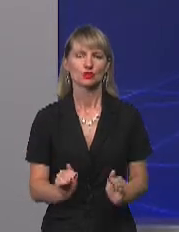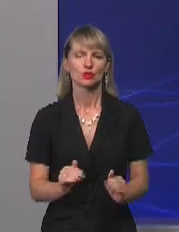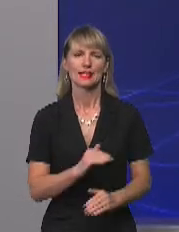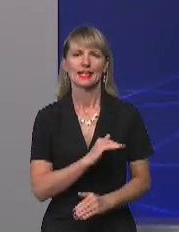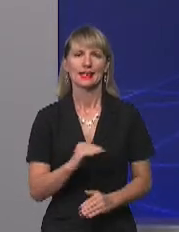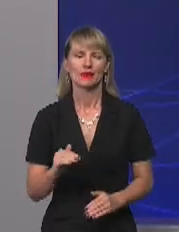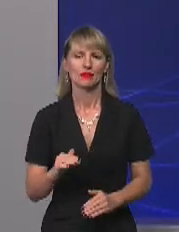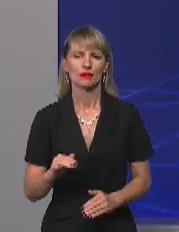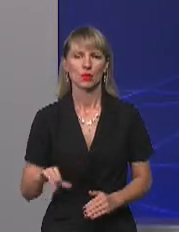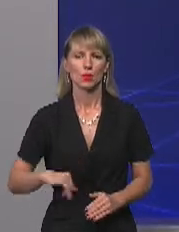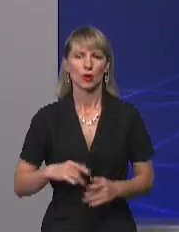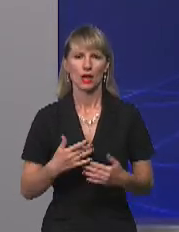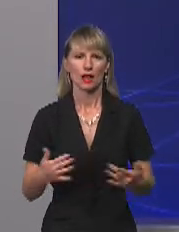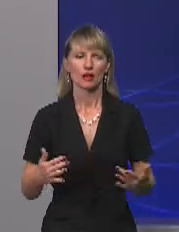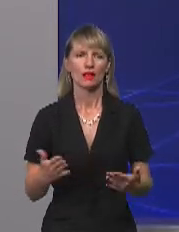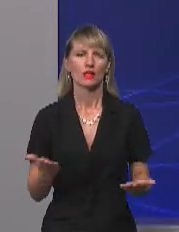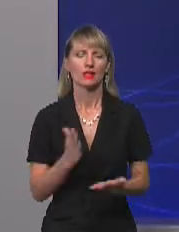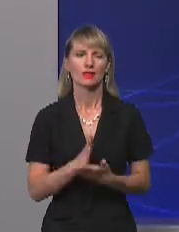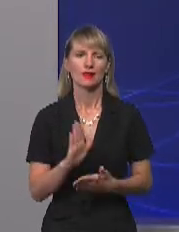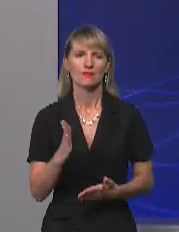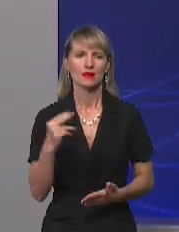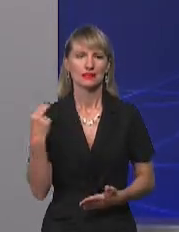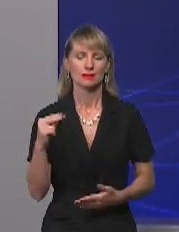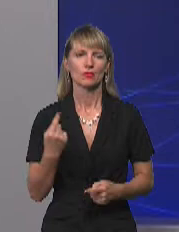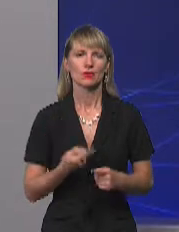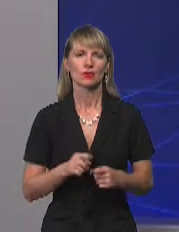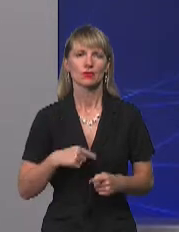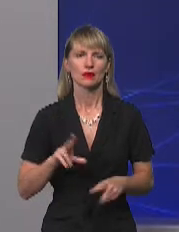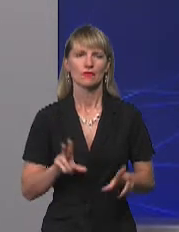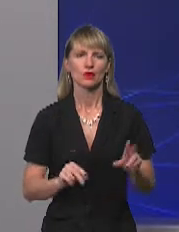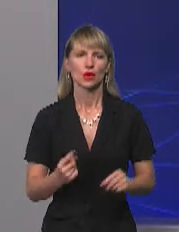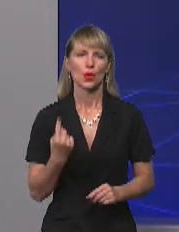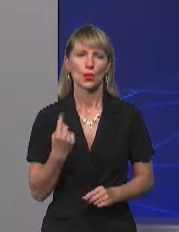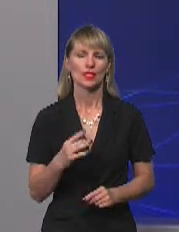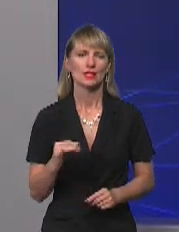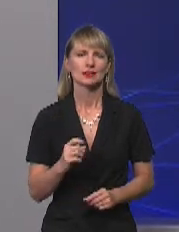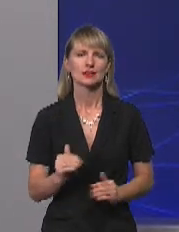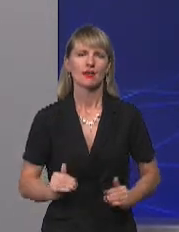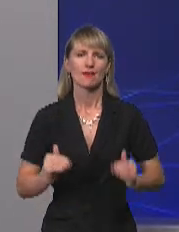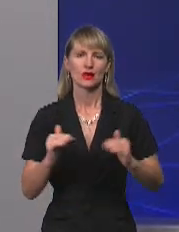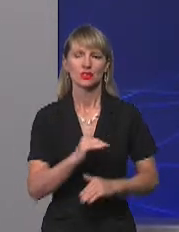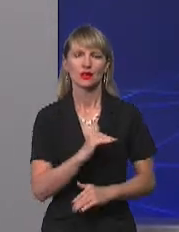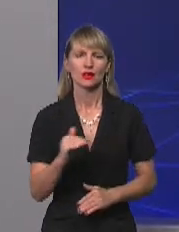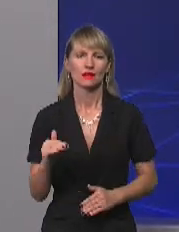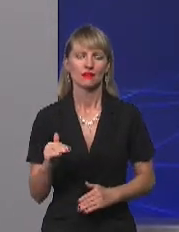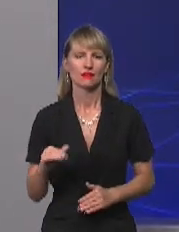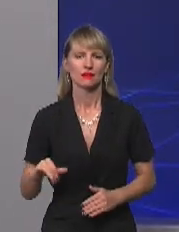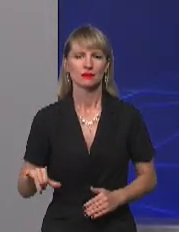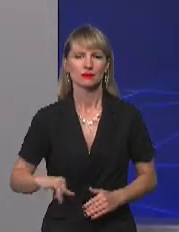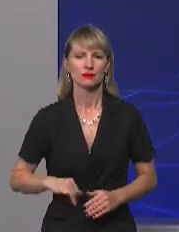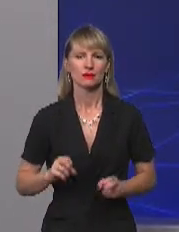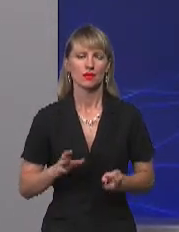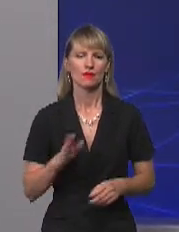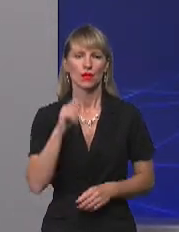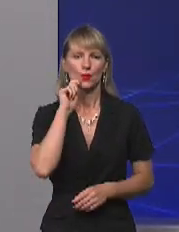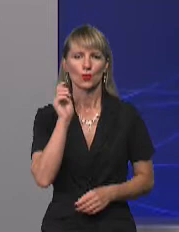рівень злочинності, який є на Запоріжжі. А це, я вважаю, у нас один із найвищих рівнів по злочинності в